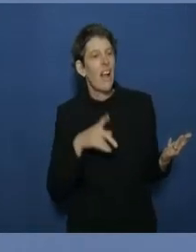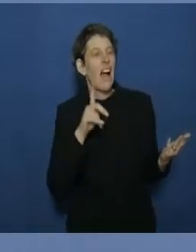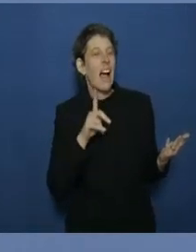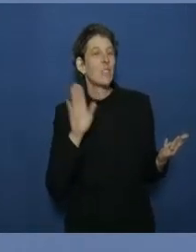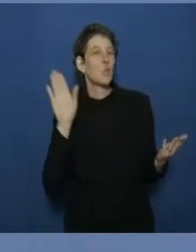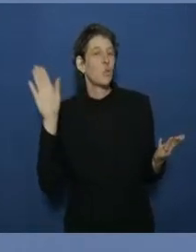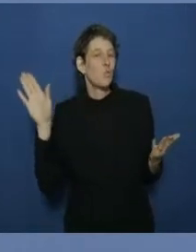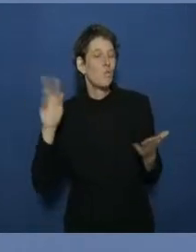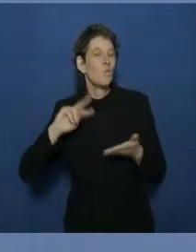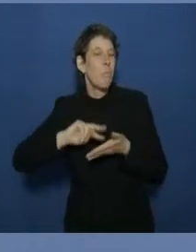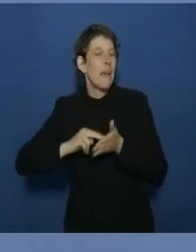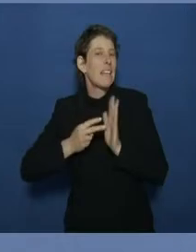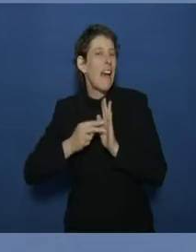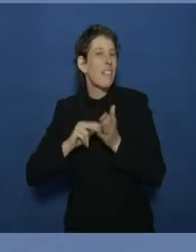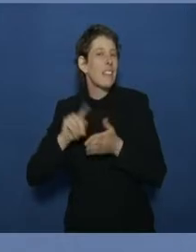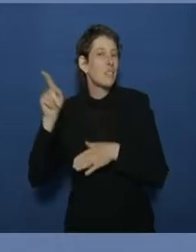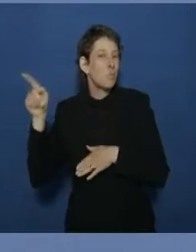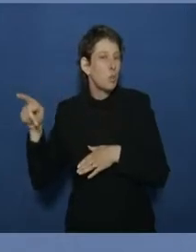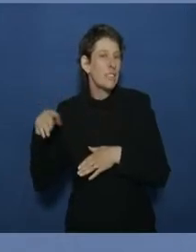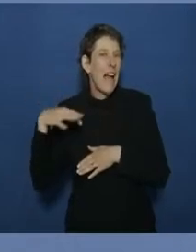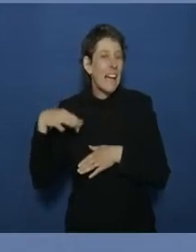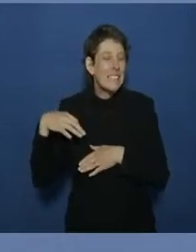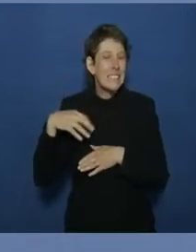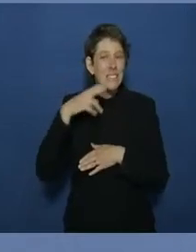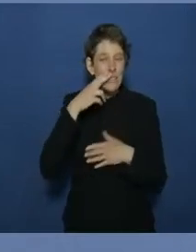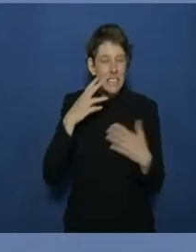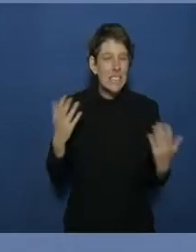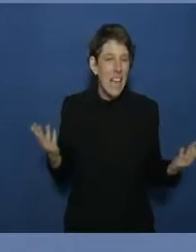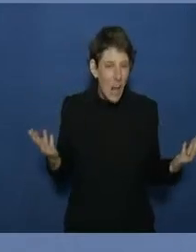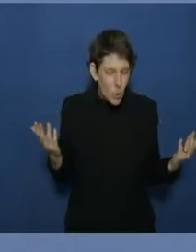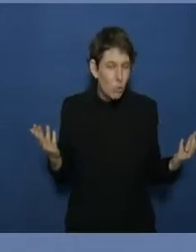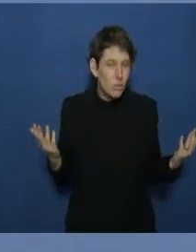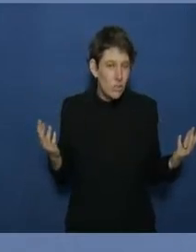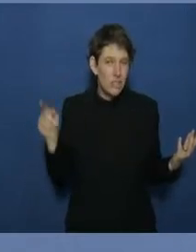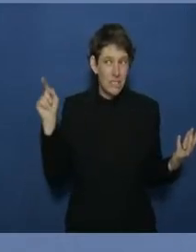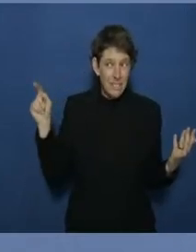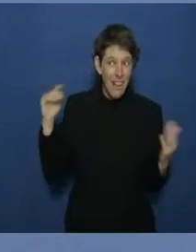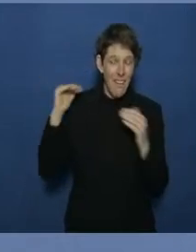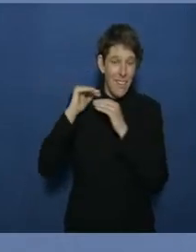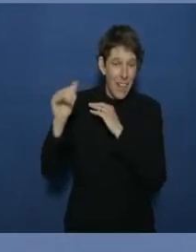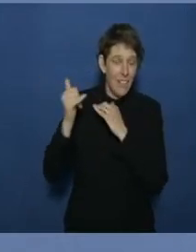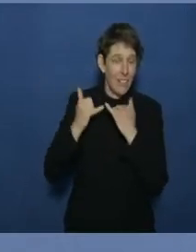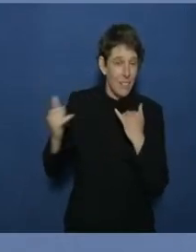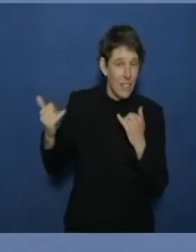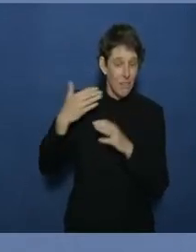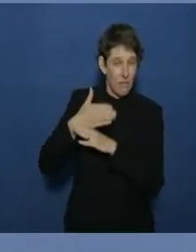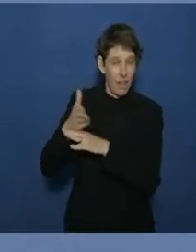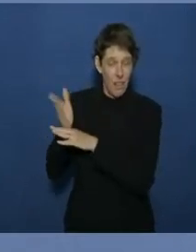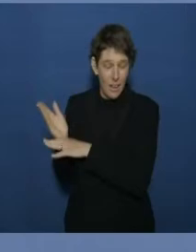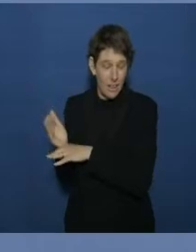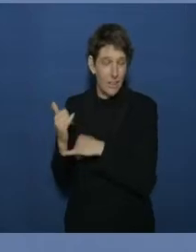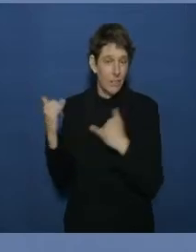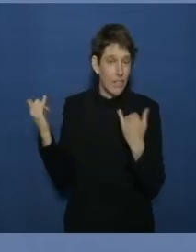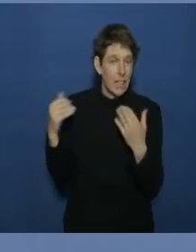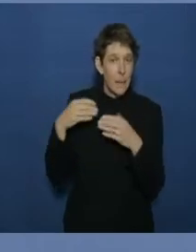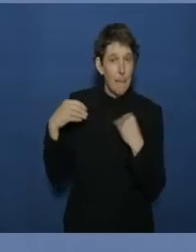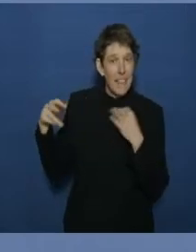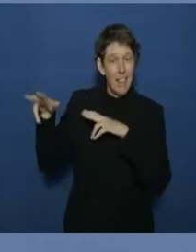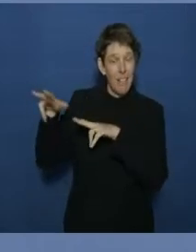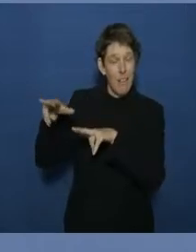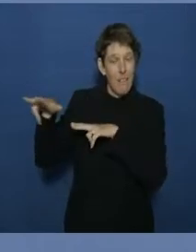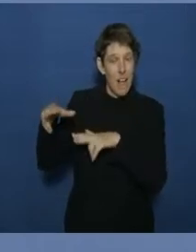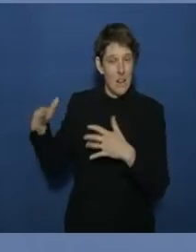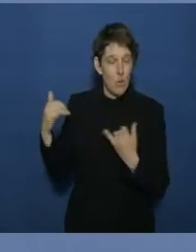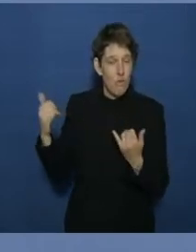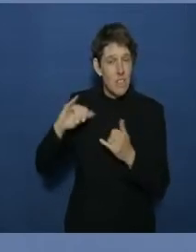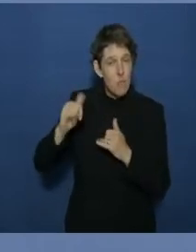wie die Mechanismen im Einzelnen aussehen werden, über die diese Mittel verwaltet werden und